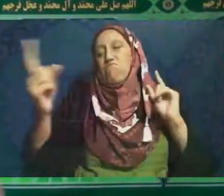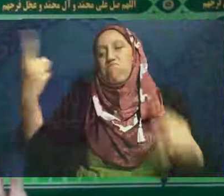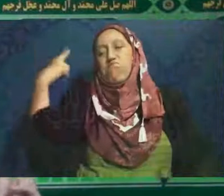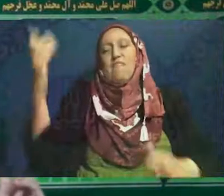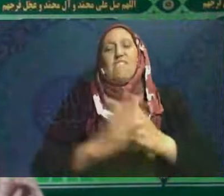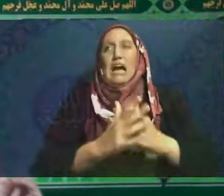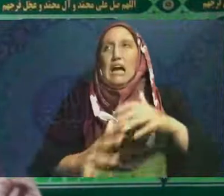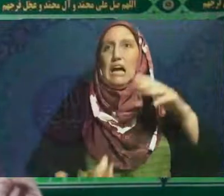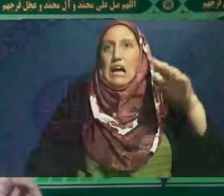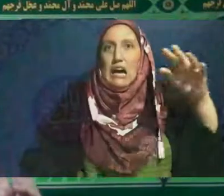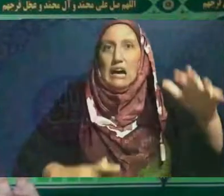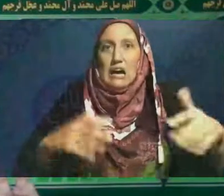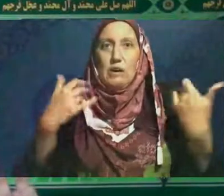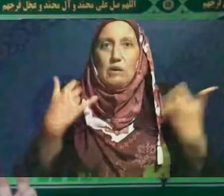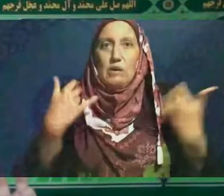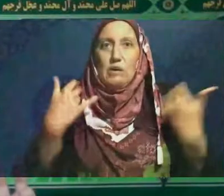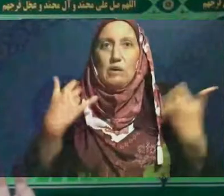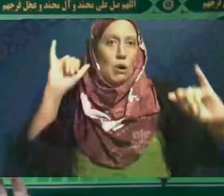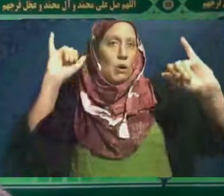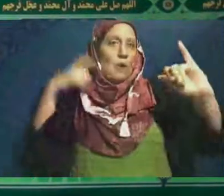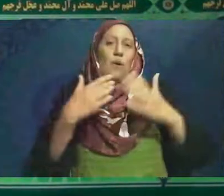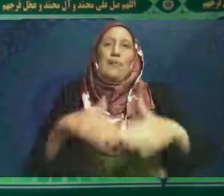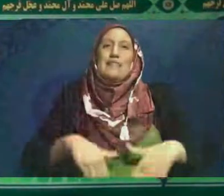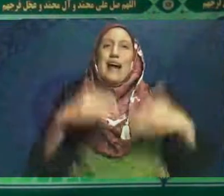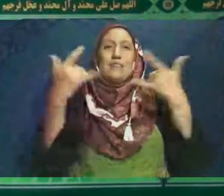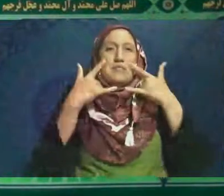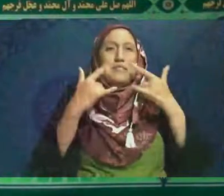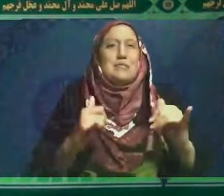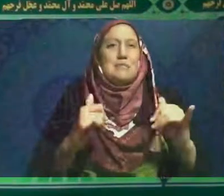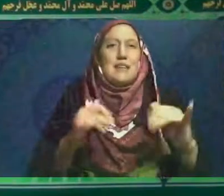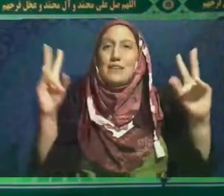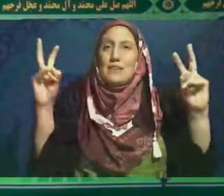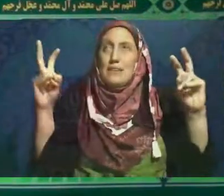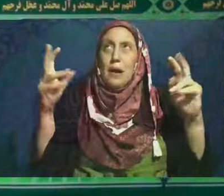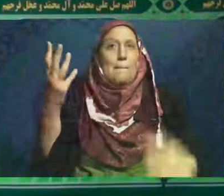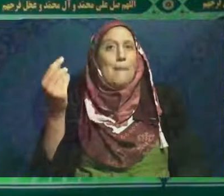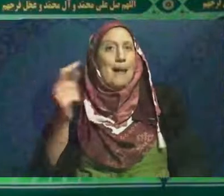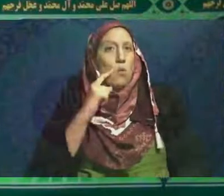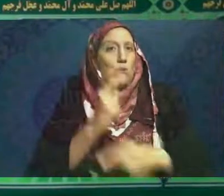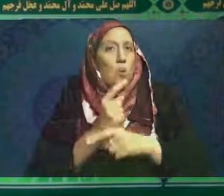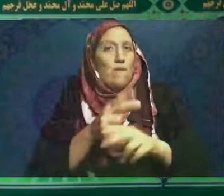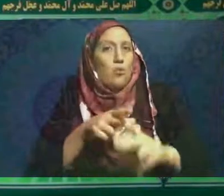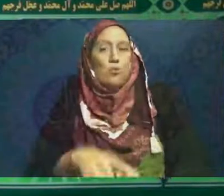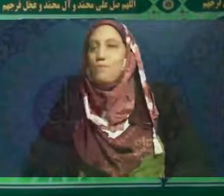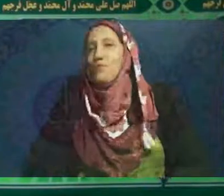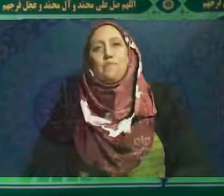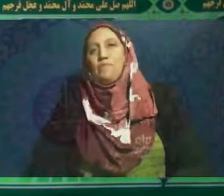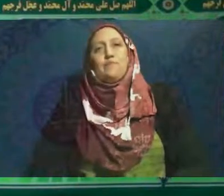such so-called intercessions. So وَلَا تُقْبَلُ شَفَاعَةٌ, it means that don't